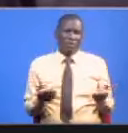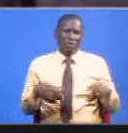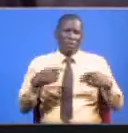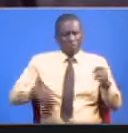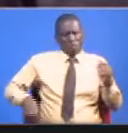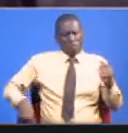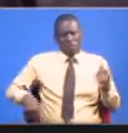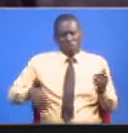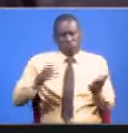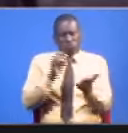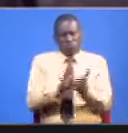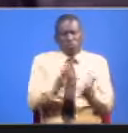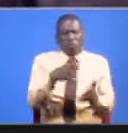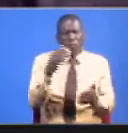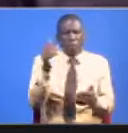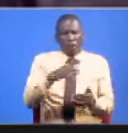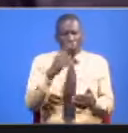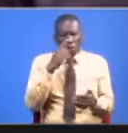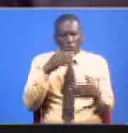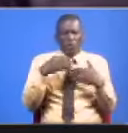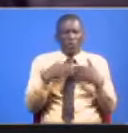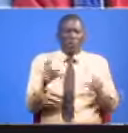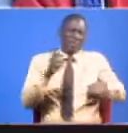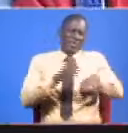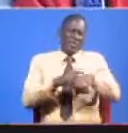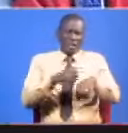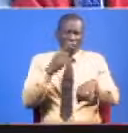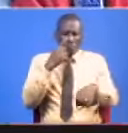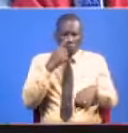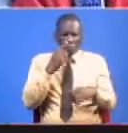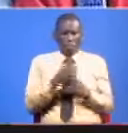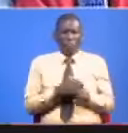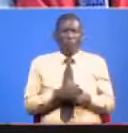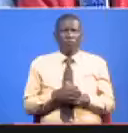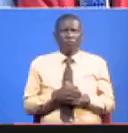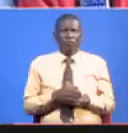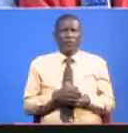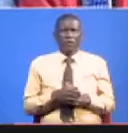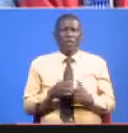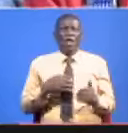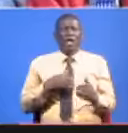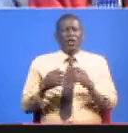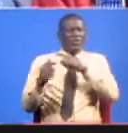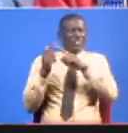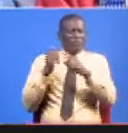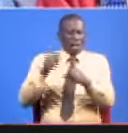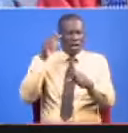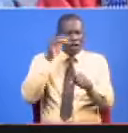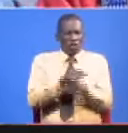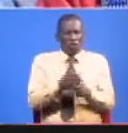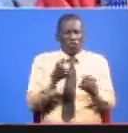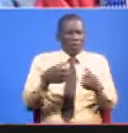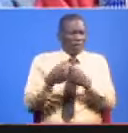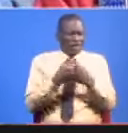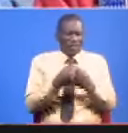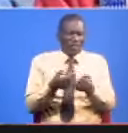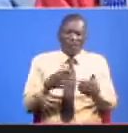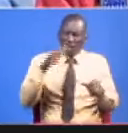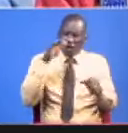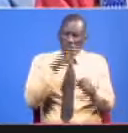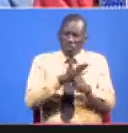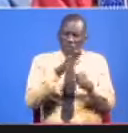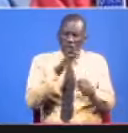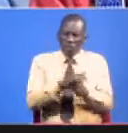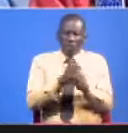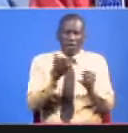Watu wakafukuzwa wakaenda nyumbani. We have wasted a lot of time home. I've encountered a lot of things that are so challenging.